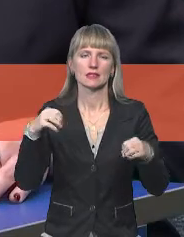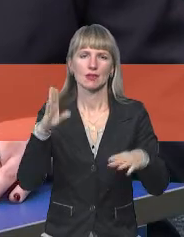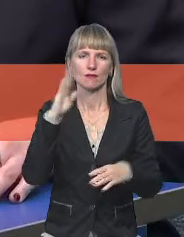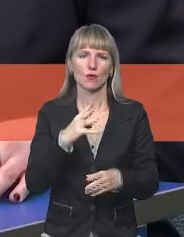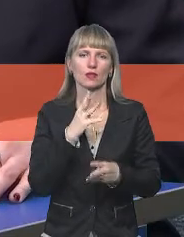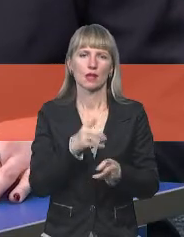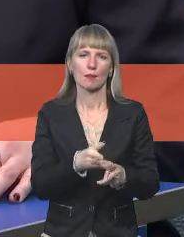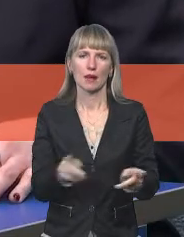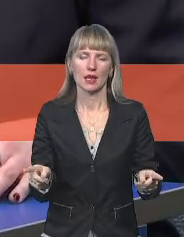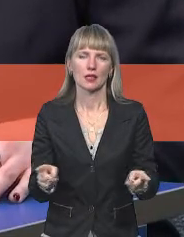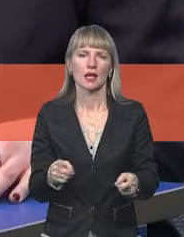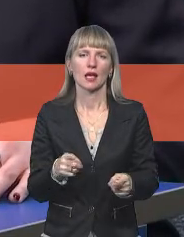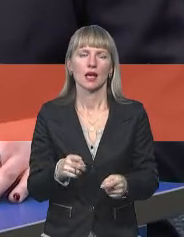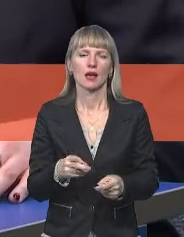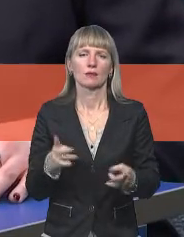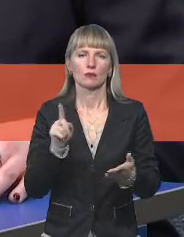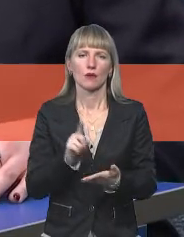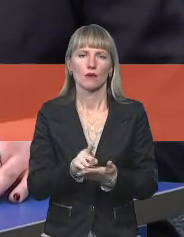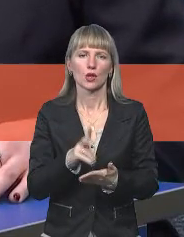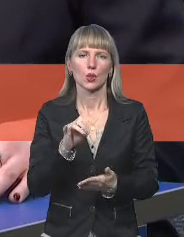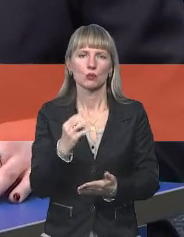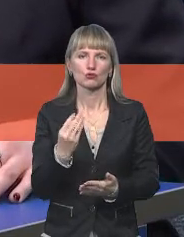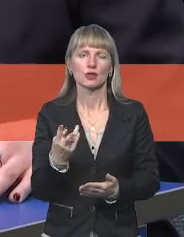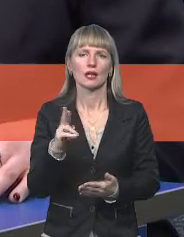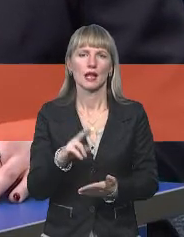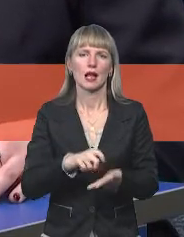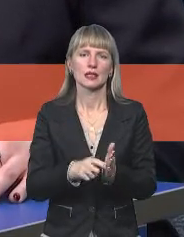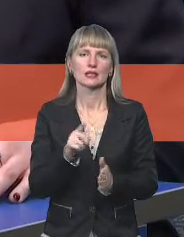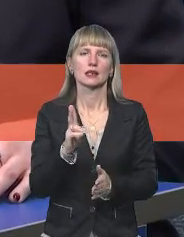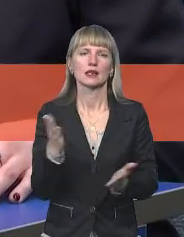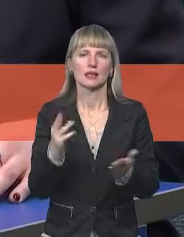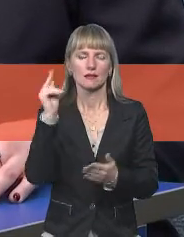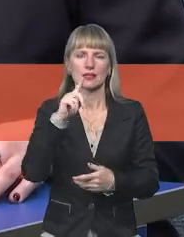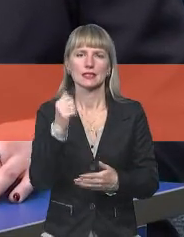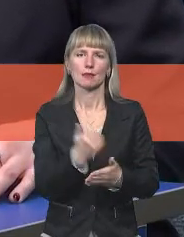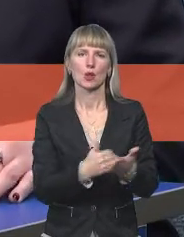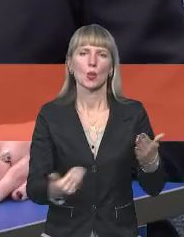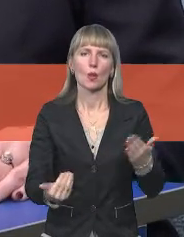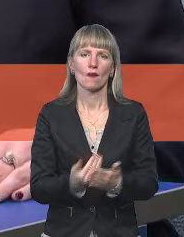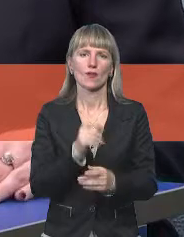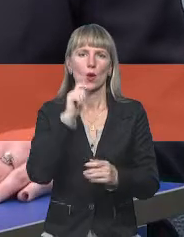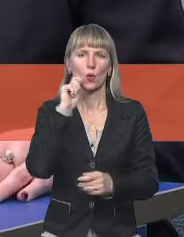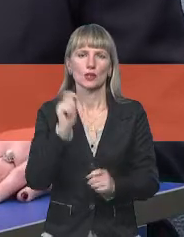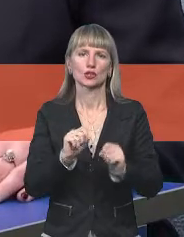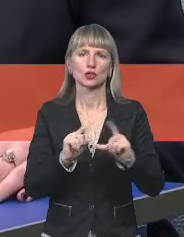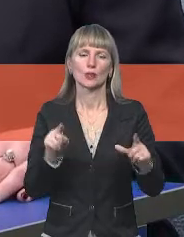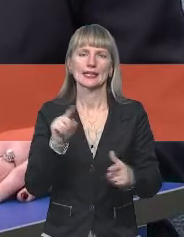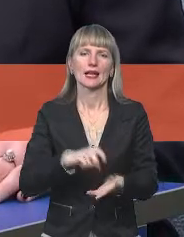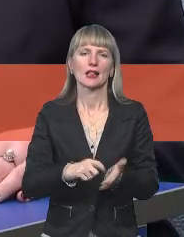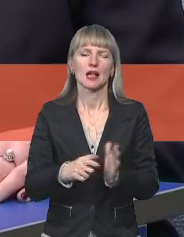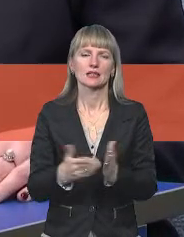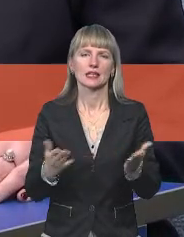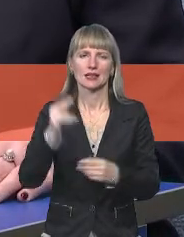про субвенцію НУШ, то вони повинні розуміти, що це для класів ті, які вже навчаються за програмою «Нова українська школа». Ті класи,